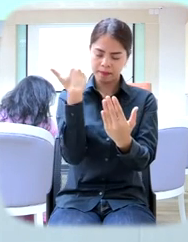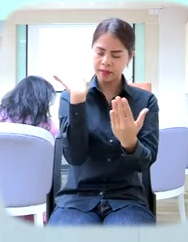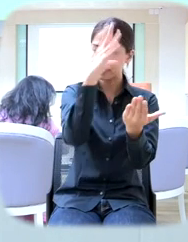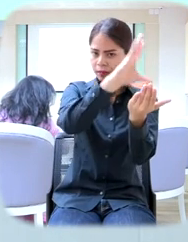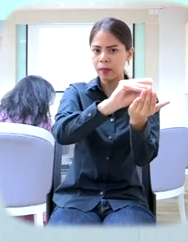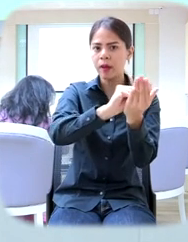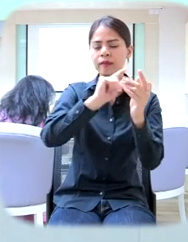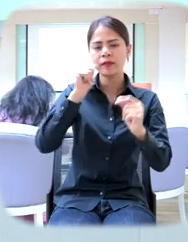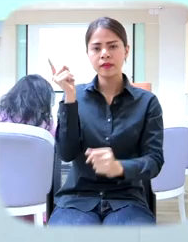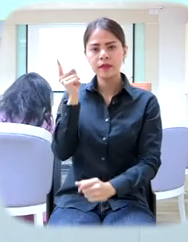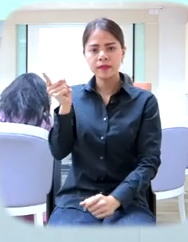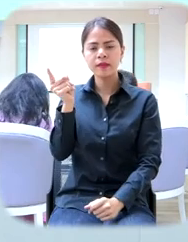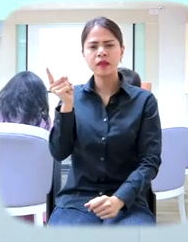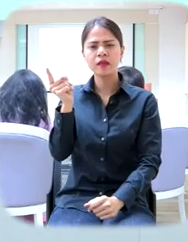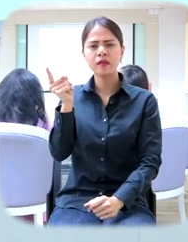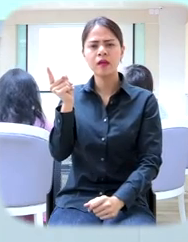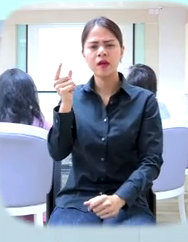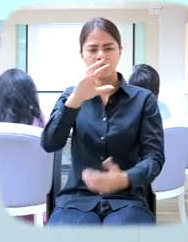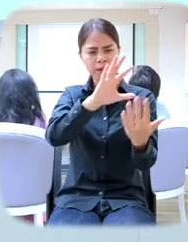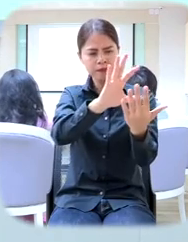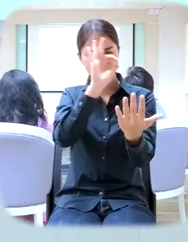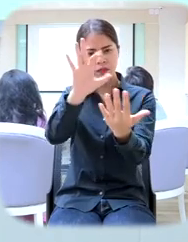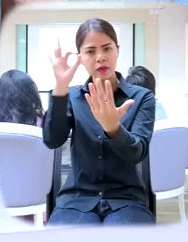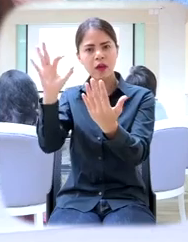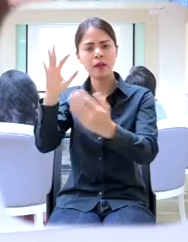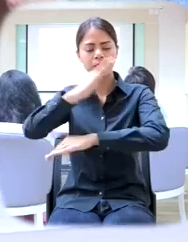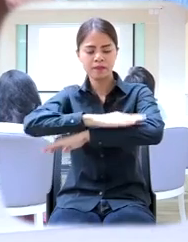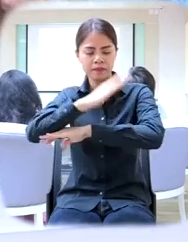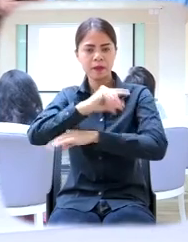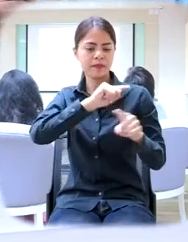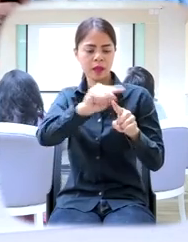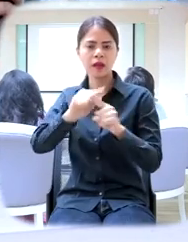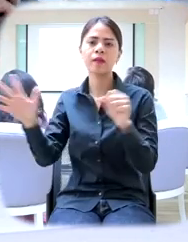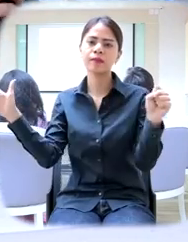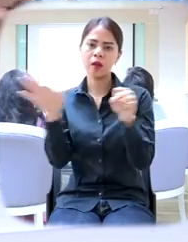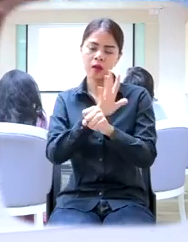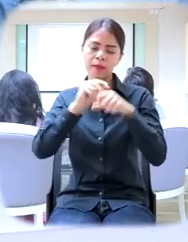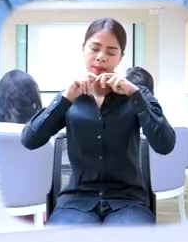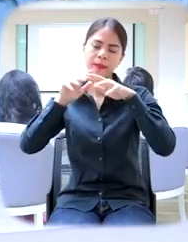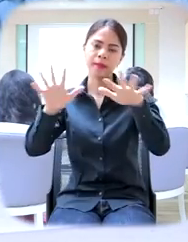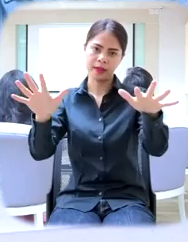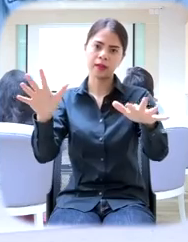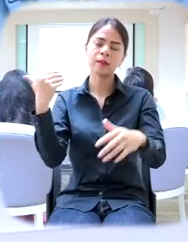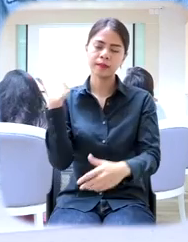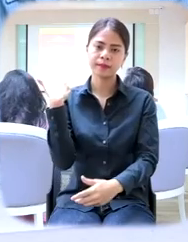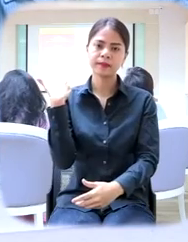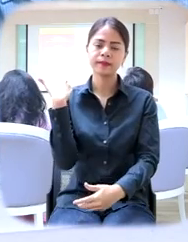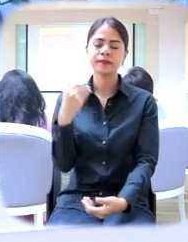ถึงว่าจริงๆแล้วมันน่าจะต้องมีให้การตีพิมพ์ออกมาอีกหลายๆฉบับด้วยนะครับอันนี้สรุปกว้างๆครับ